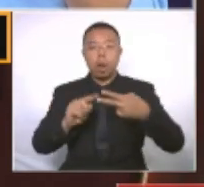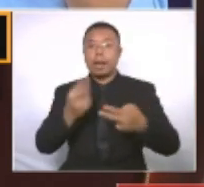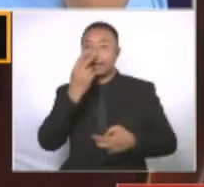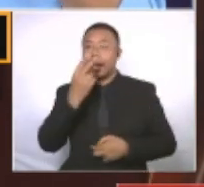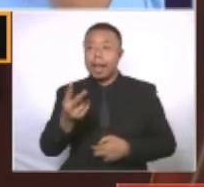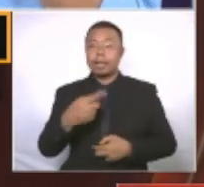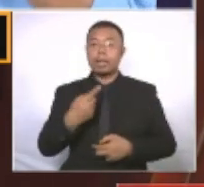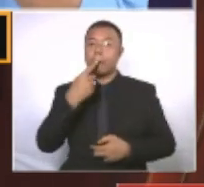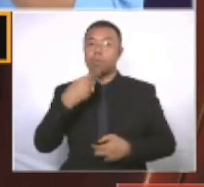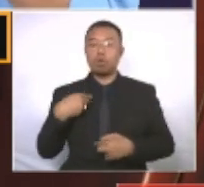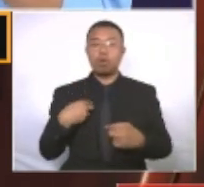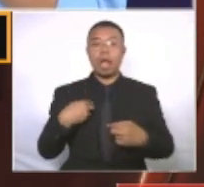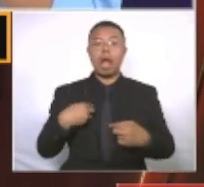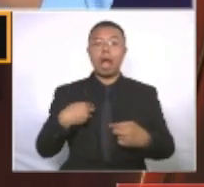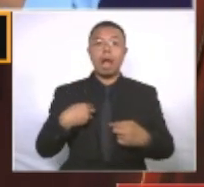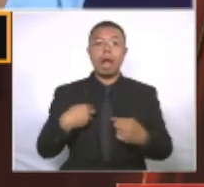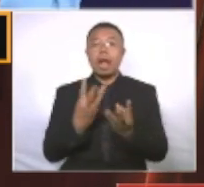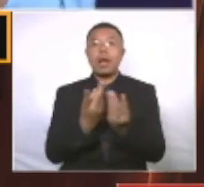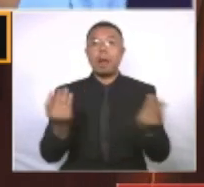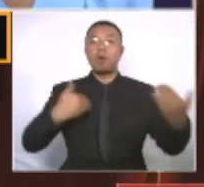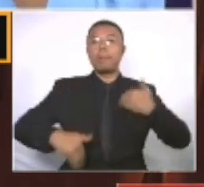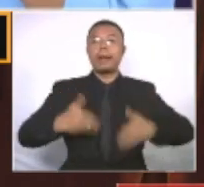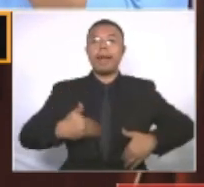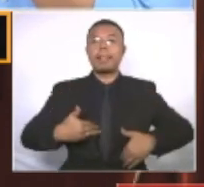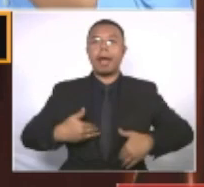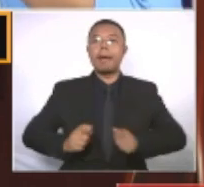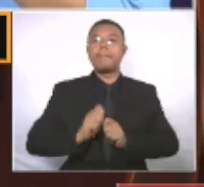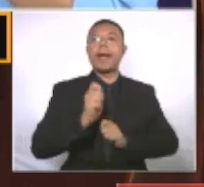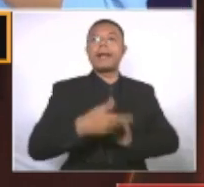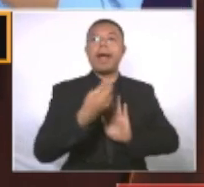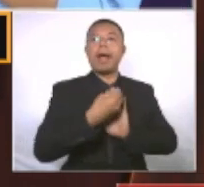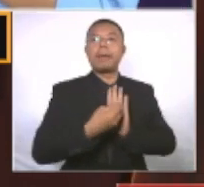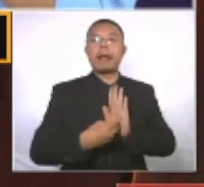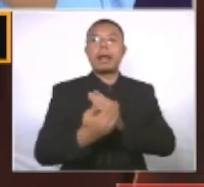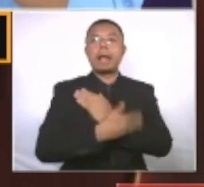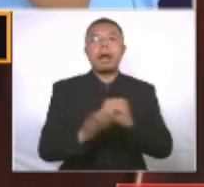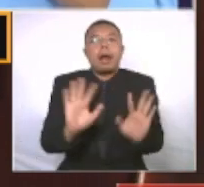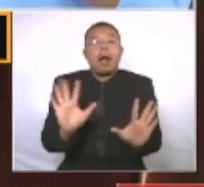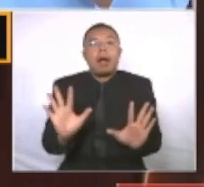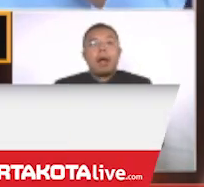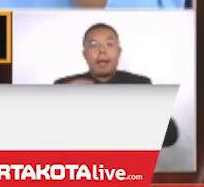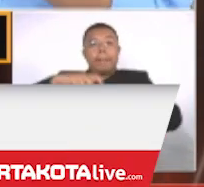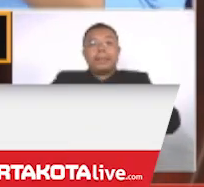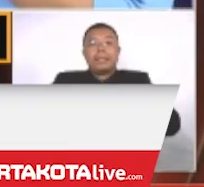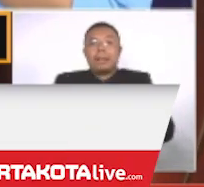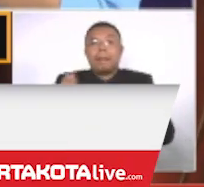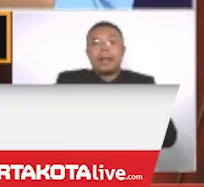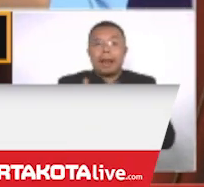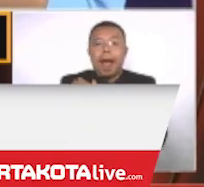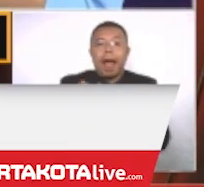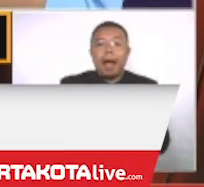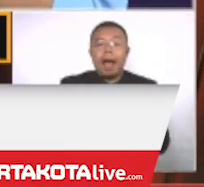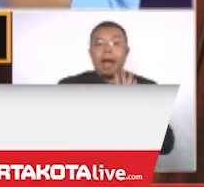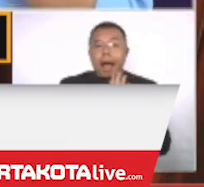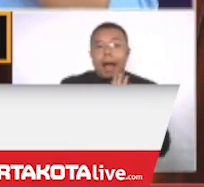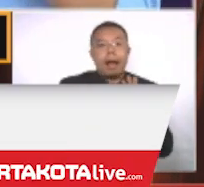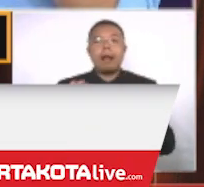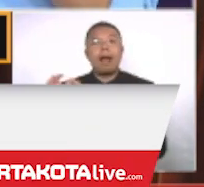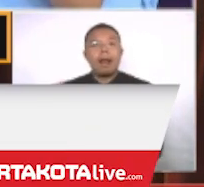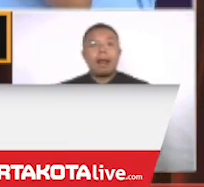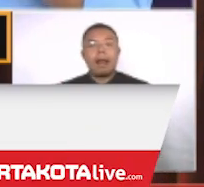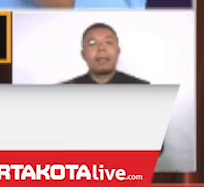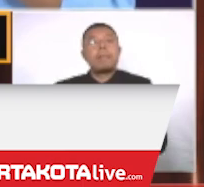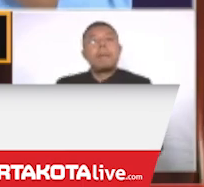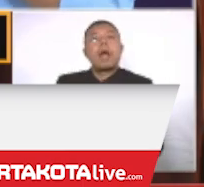kita punya kebun binatang Solo Safari tidak pakai APBN. Masjid tidak pakai APBN.